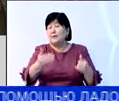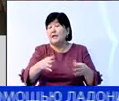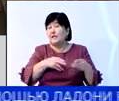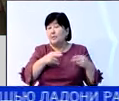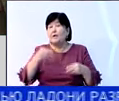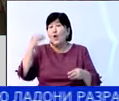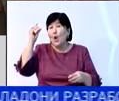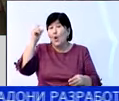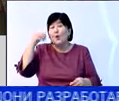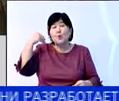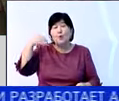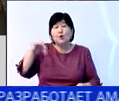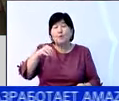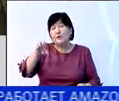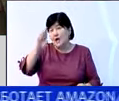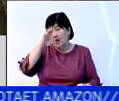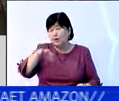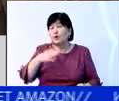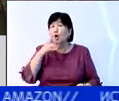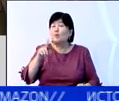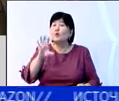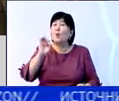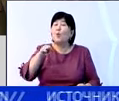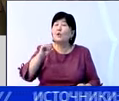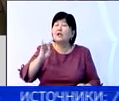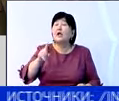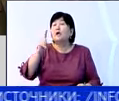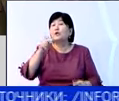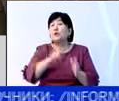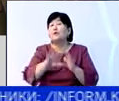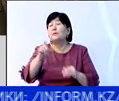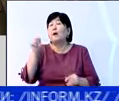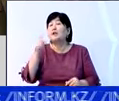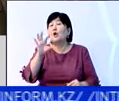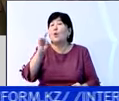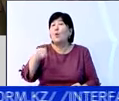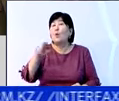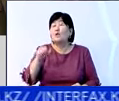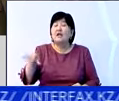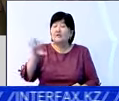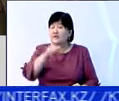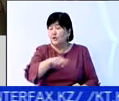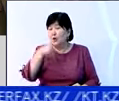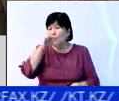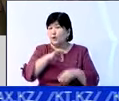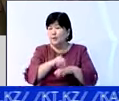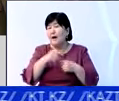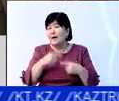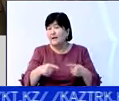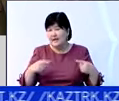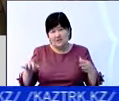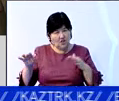из Туркестанской области Государственный музей Атырар. К 750-летию Золотой Орды в течение всего года будут проводиться